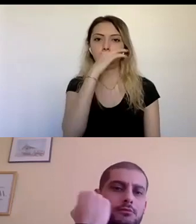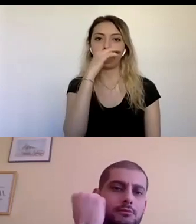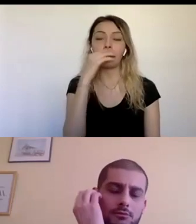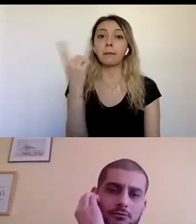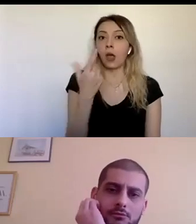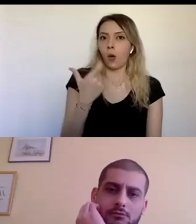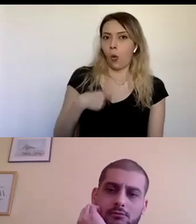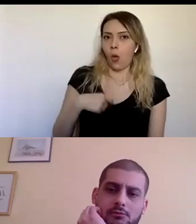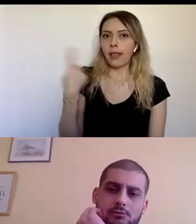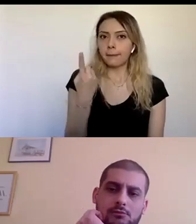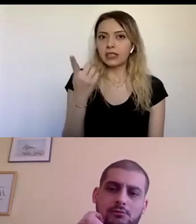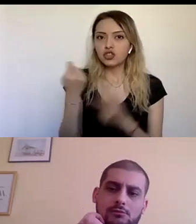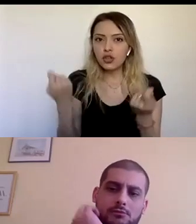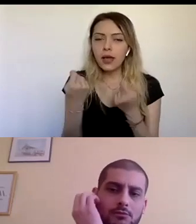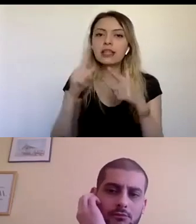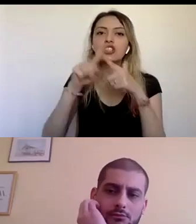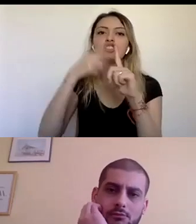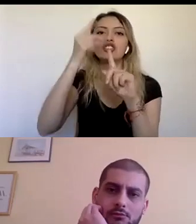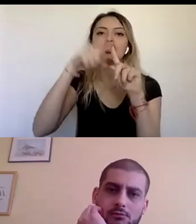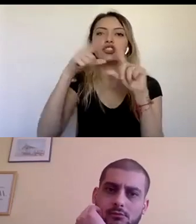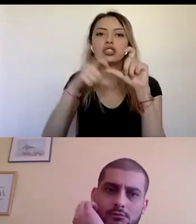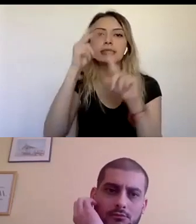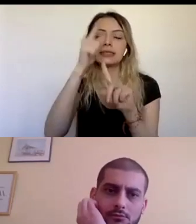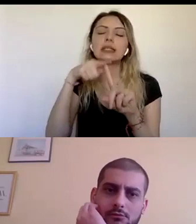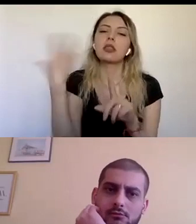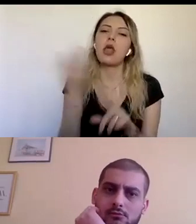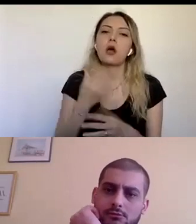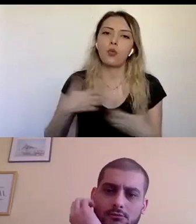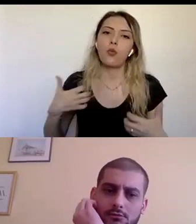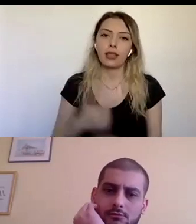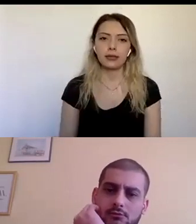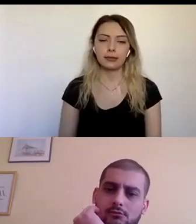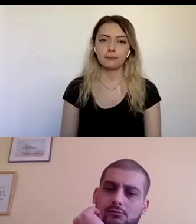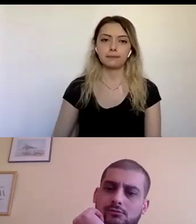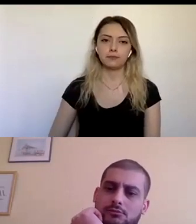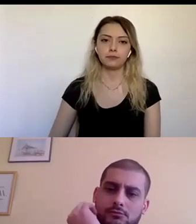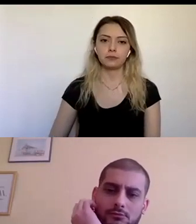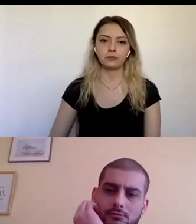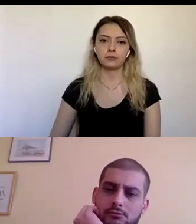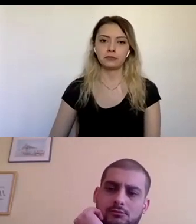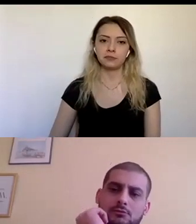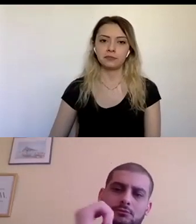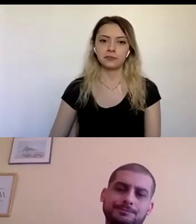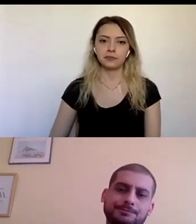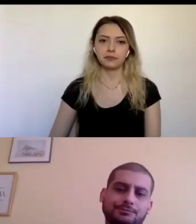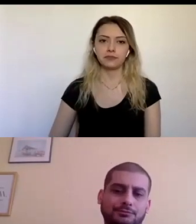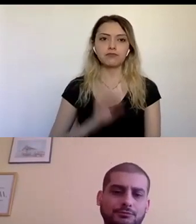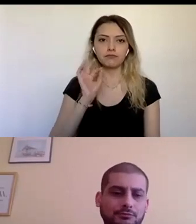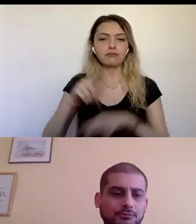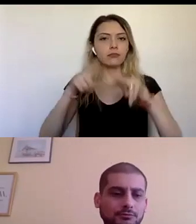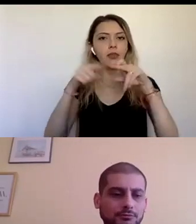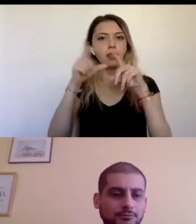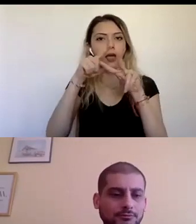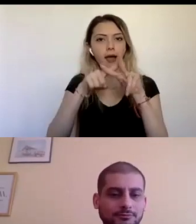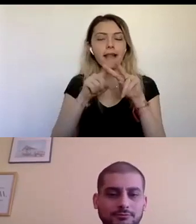oldukça bu konuda güvenli. Çok teşekkürler. Şimdi Arda'ya yine Zoom üzerinden bağlanalım.